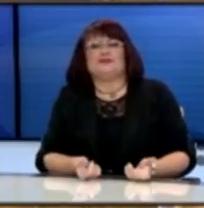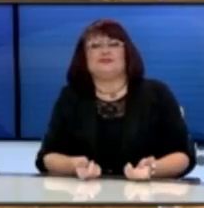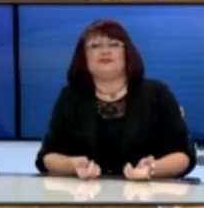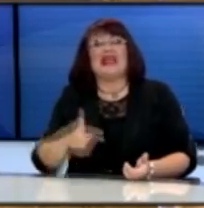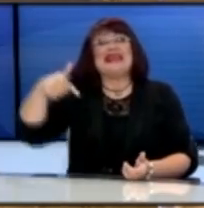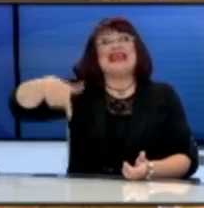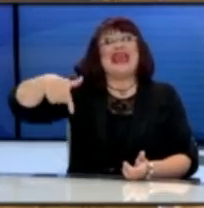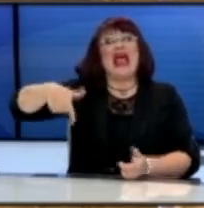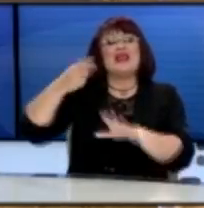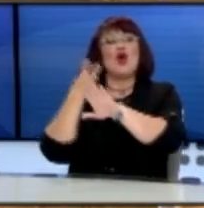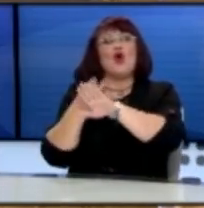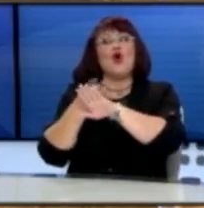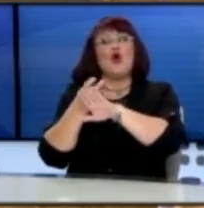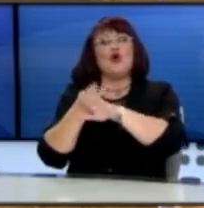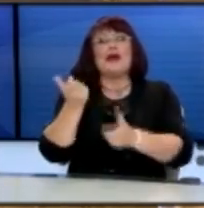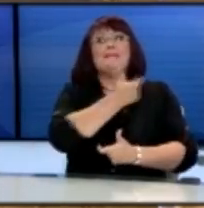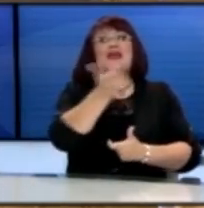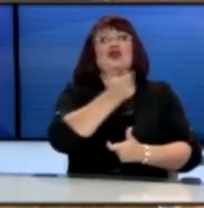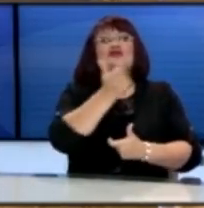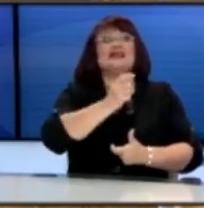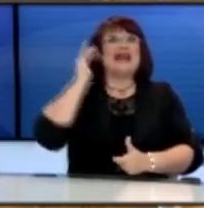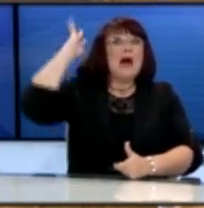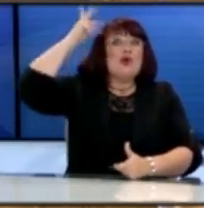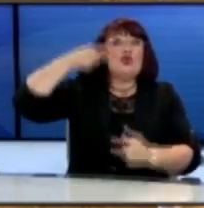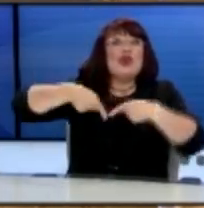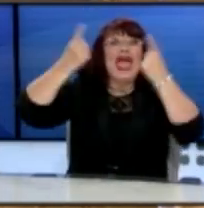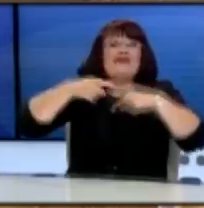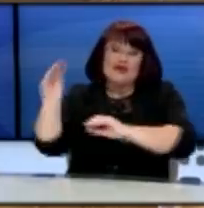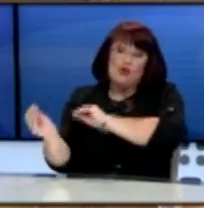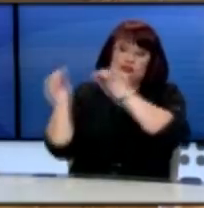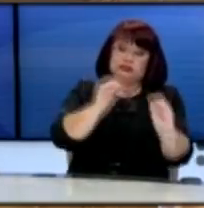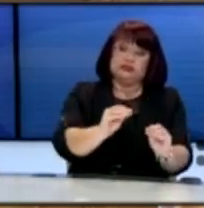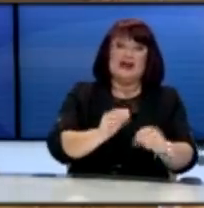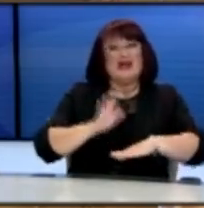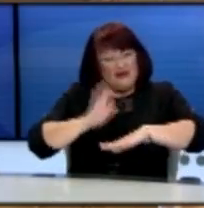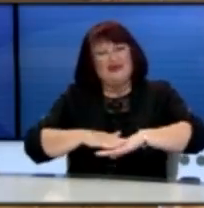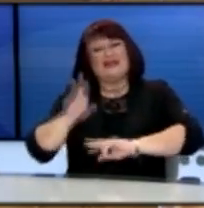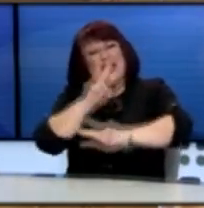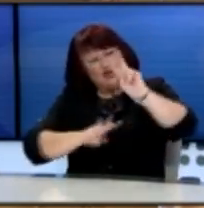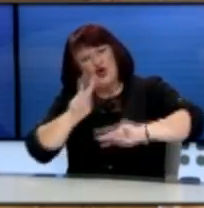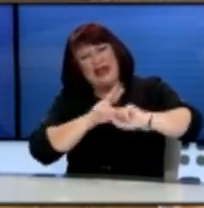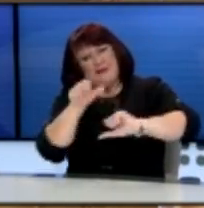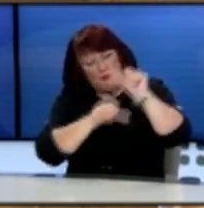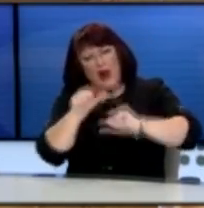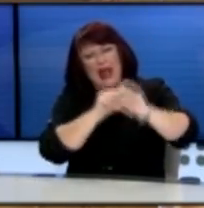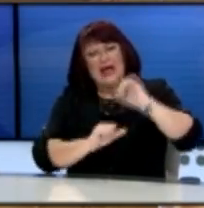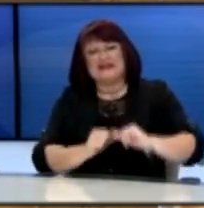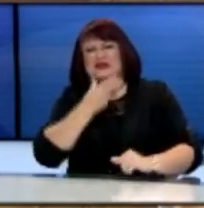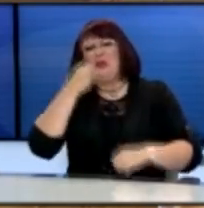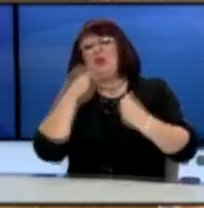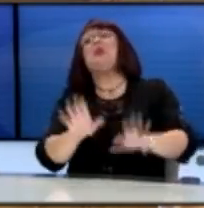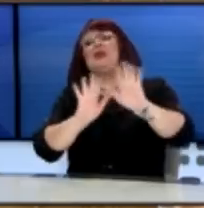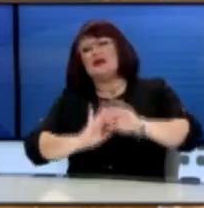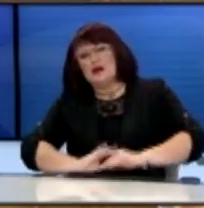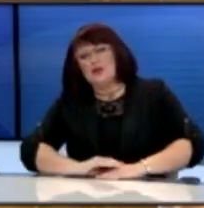Γεράνια Όρη μετακινήσατε πυροσβέστες ακόμα και από τον Εύρο. Και μετά σας φταίει η κλιματική κρίση. Σαν δεν